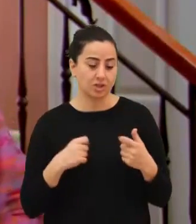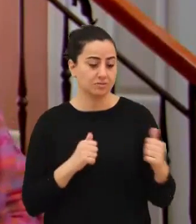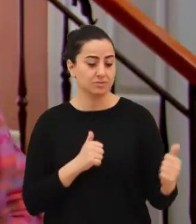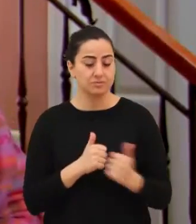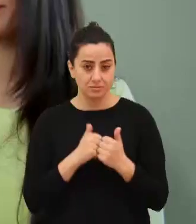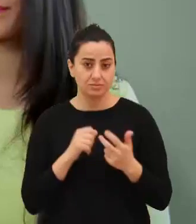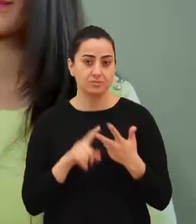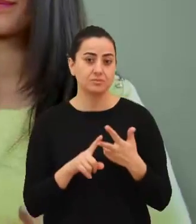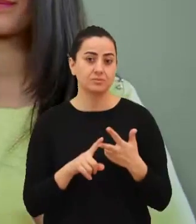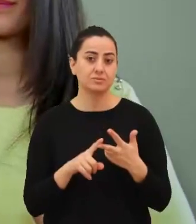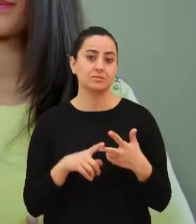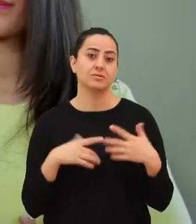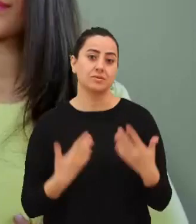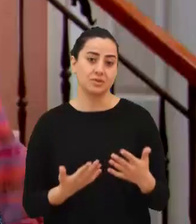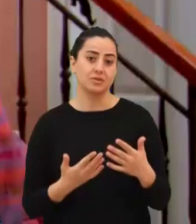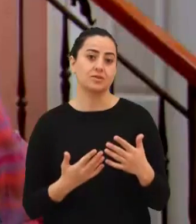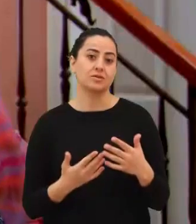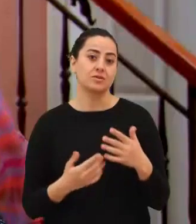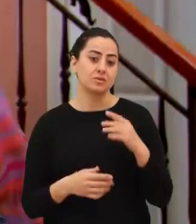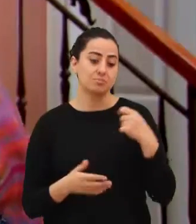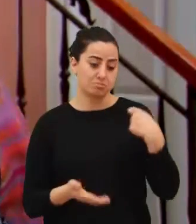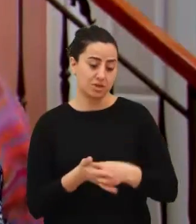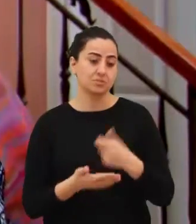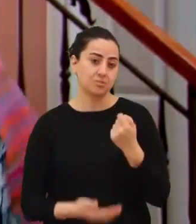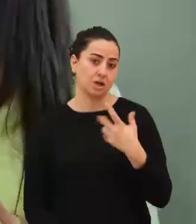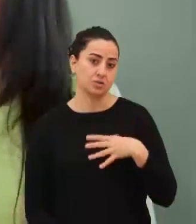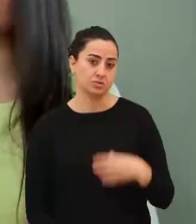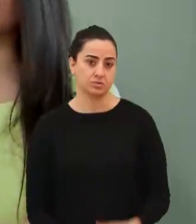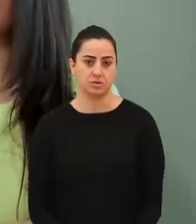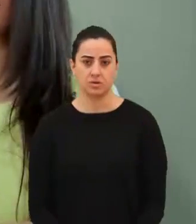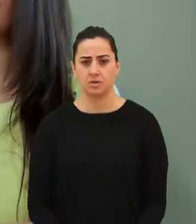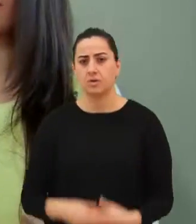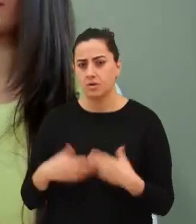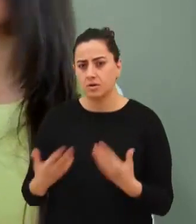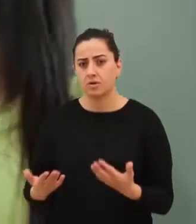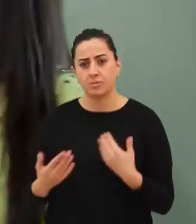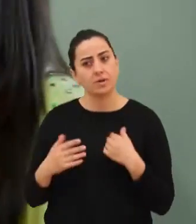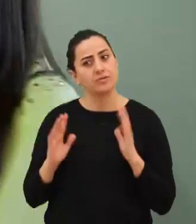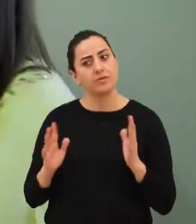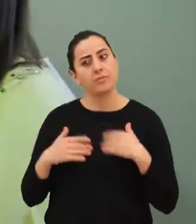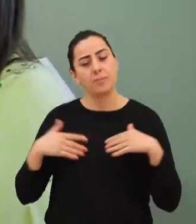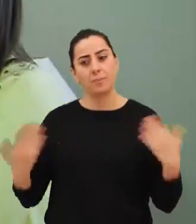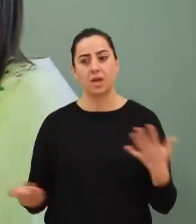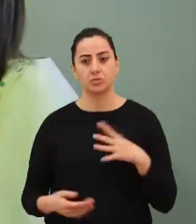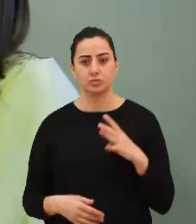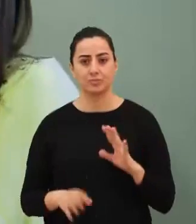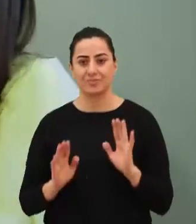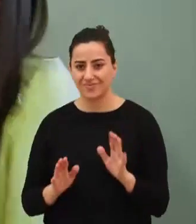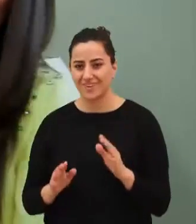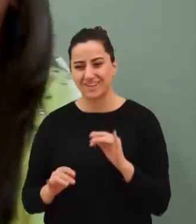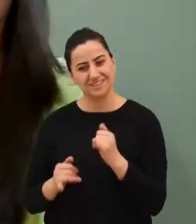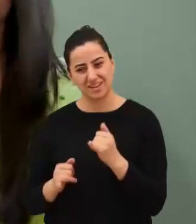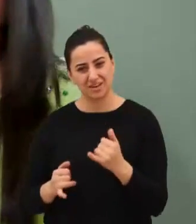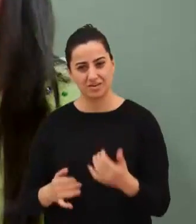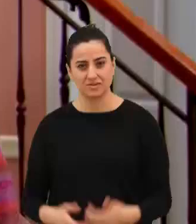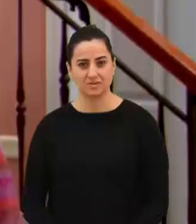olacak 3. Ayrıca 12 benim paramı peşin alırım. Onu gör peşin. Vallahi bana bir şey oluyor. Vallahi bayılacağım. Tut beni. Dur hayatım ya. Fatma teyzeciğim şaka